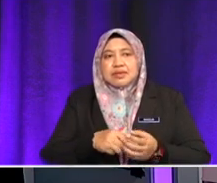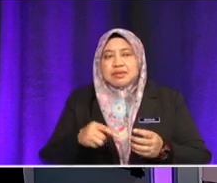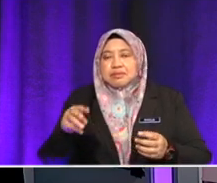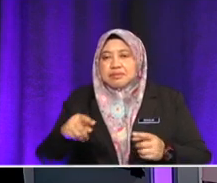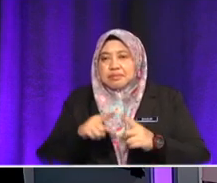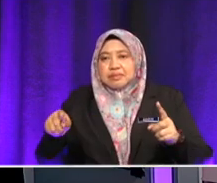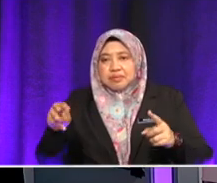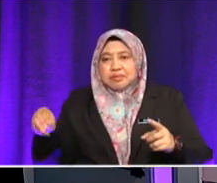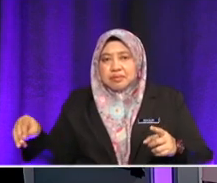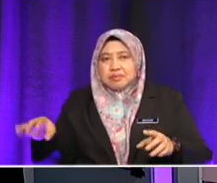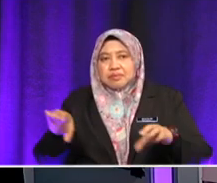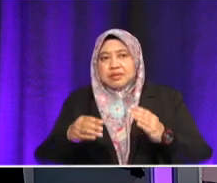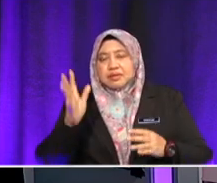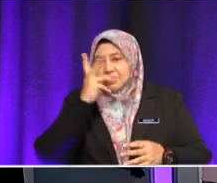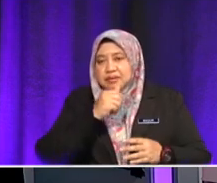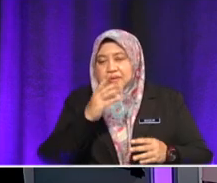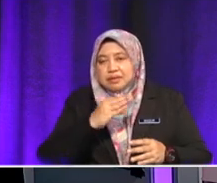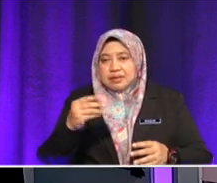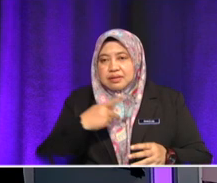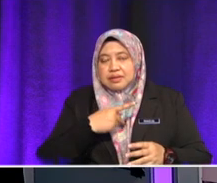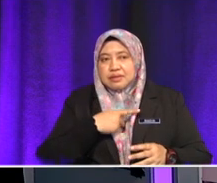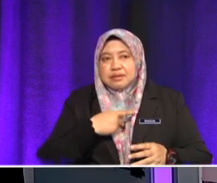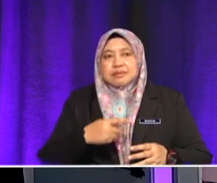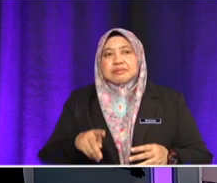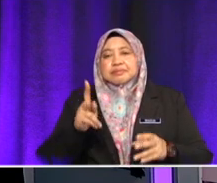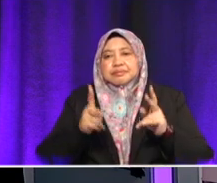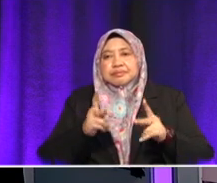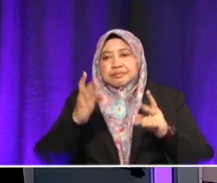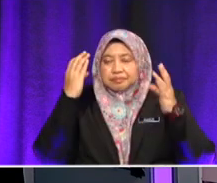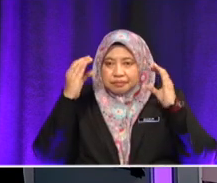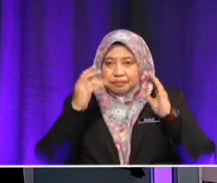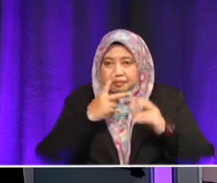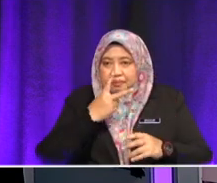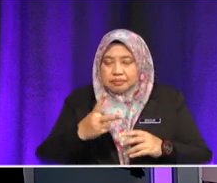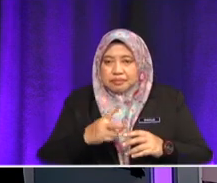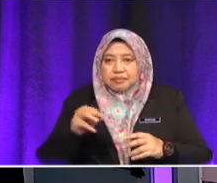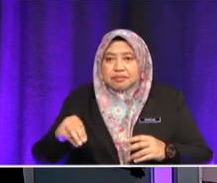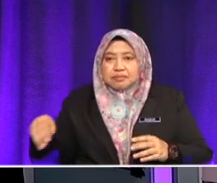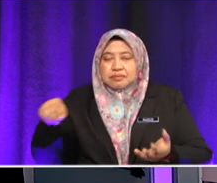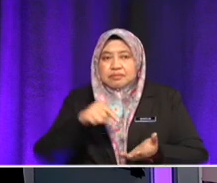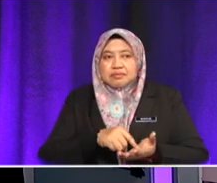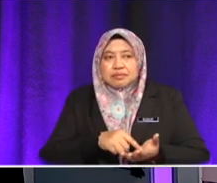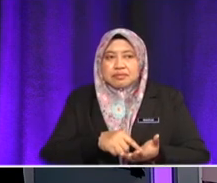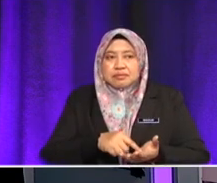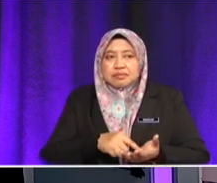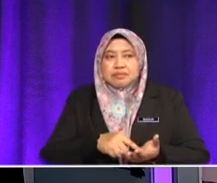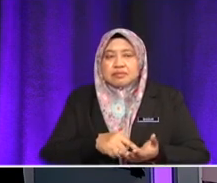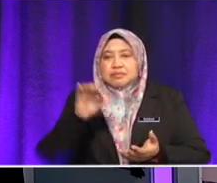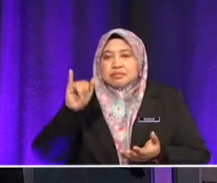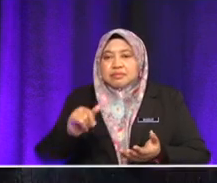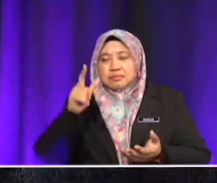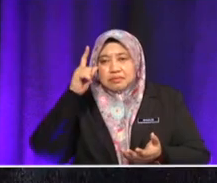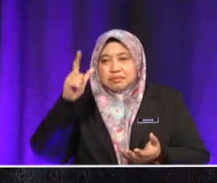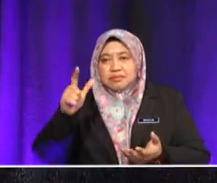cantik dan sebagainya Jadi kalau cek ku tengok dia sebenarnya murid-murid ini tapi aku yang kita lihat